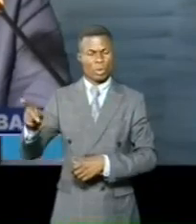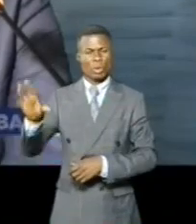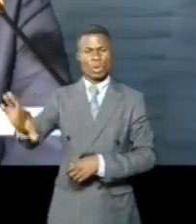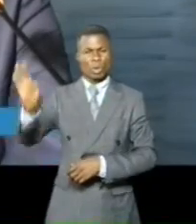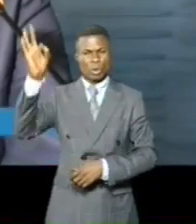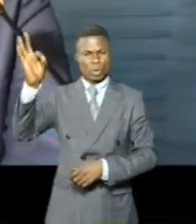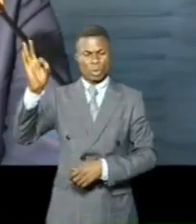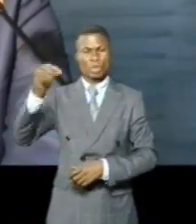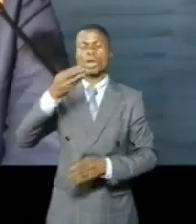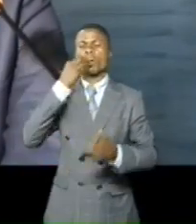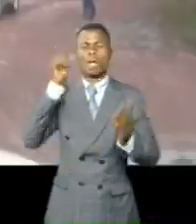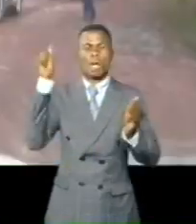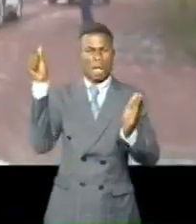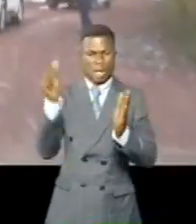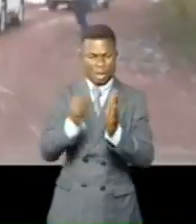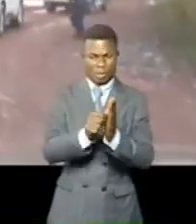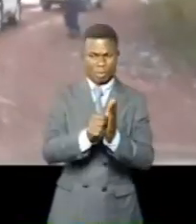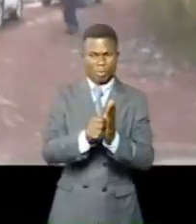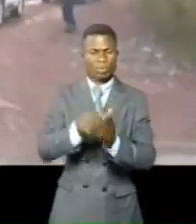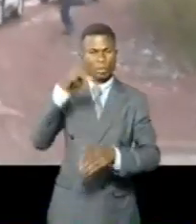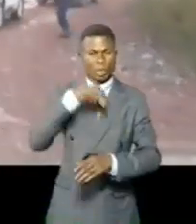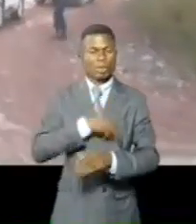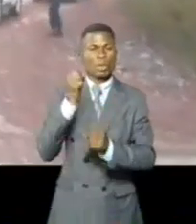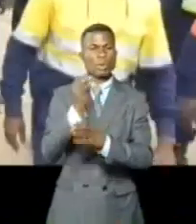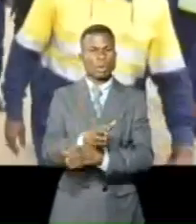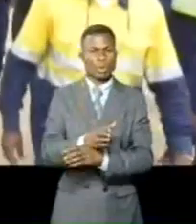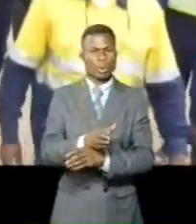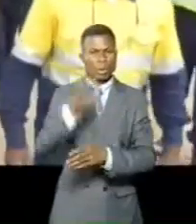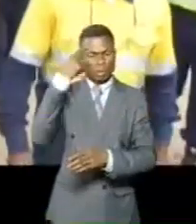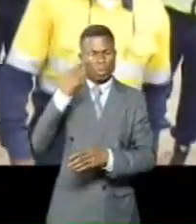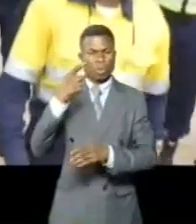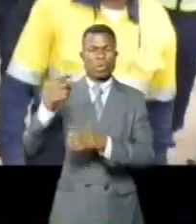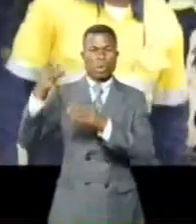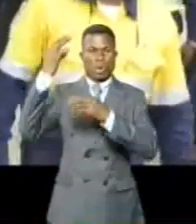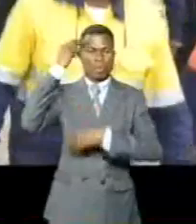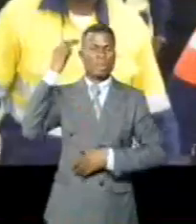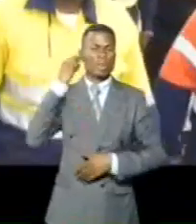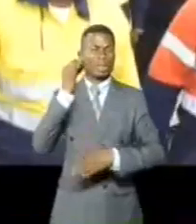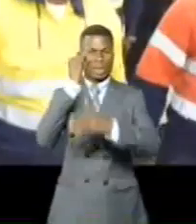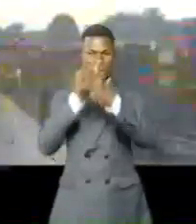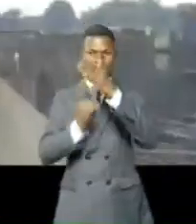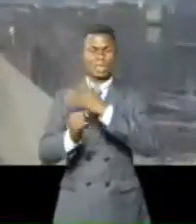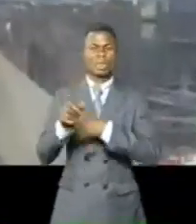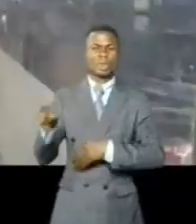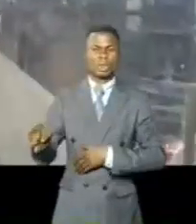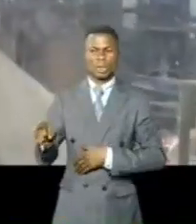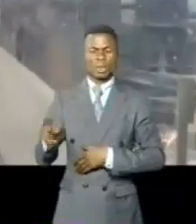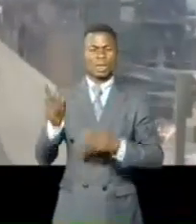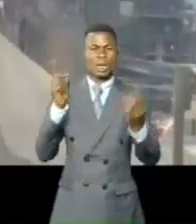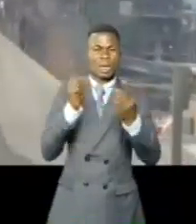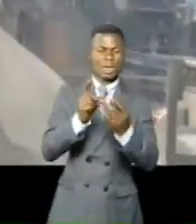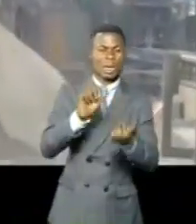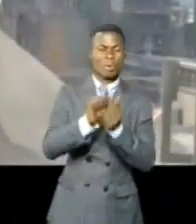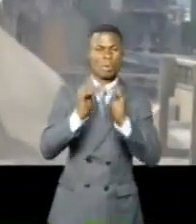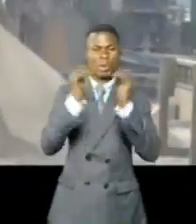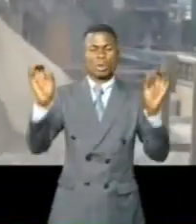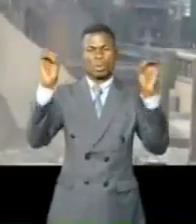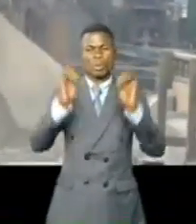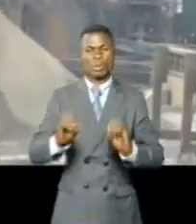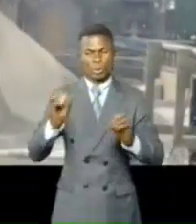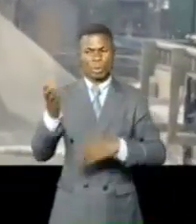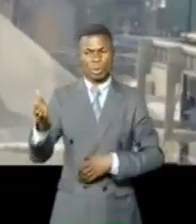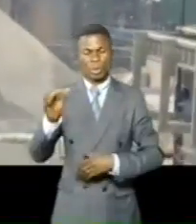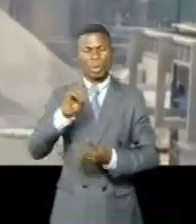actes réglementaires. Mission accomplie pour le responsable national de la territoriale. Confronté à l'insécurité récurrente,